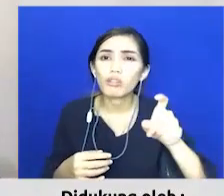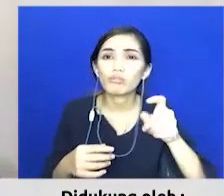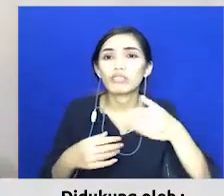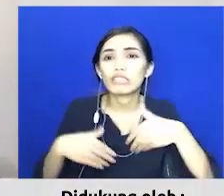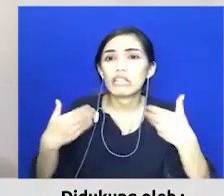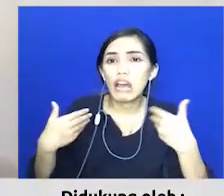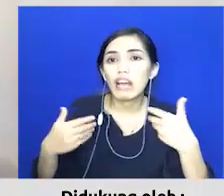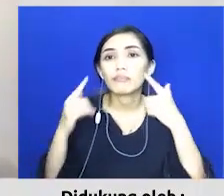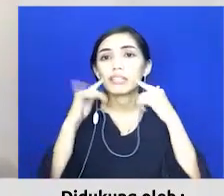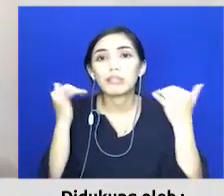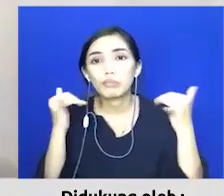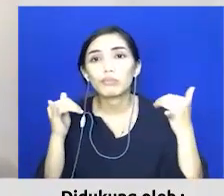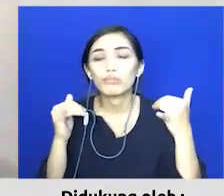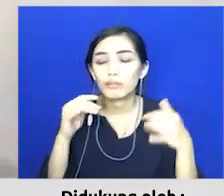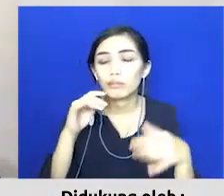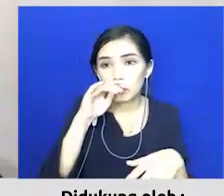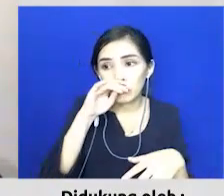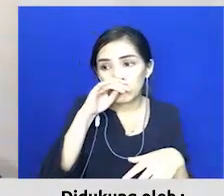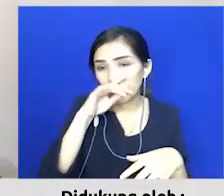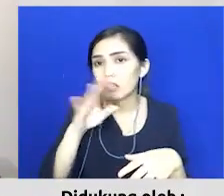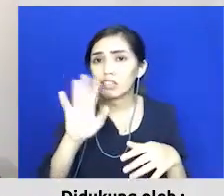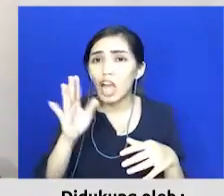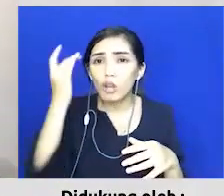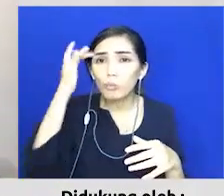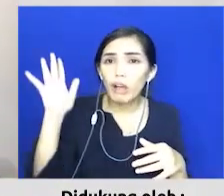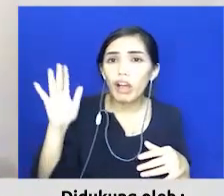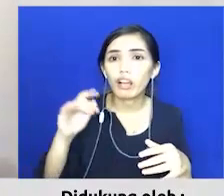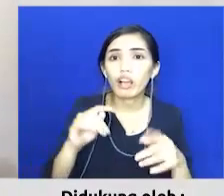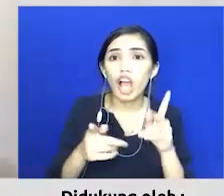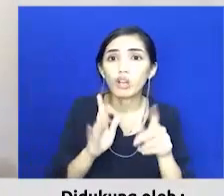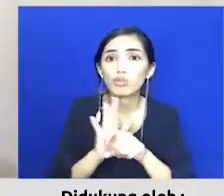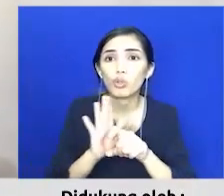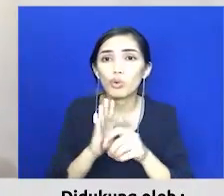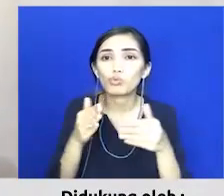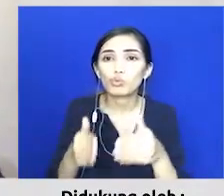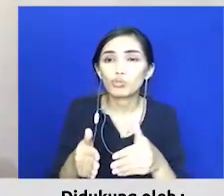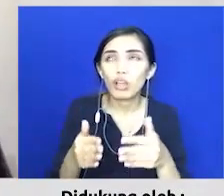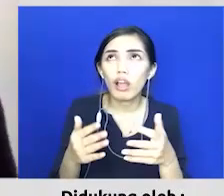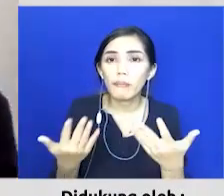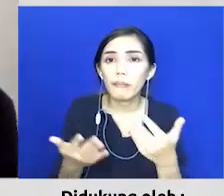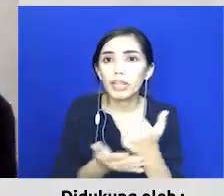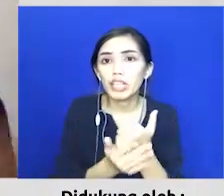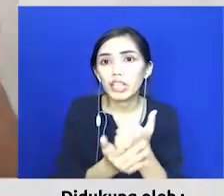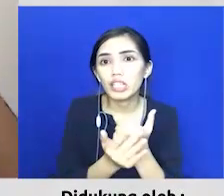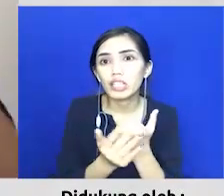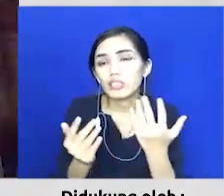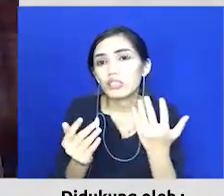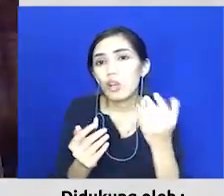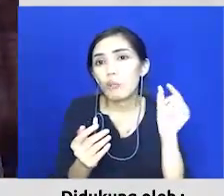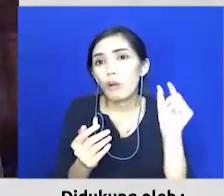Pak Usmar ini sering menjadi mitos, Pak. Dia disebut sebagai bapak perfilman nasional dalam